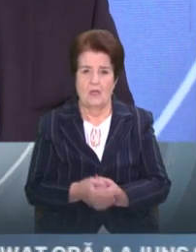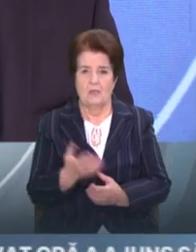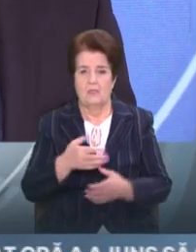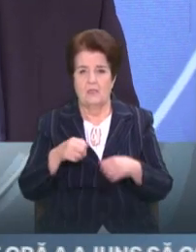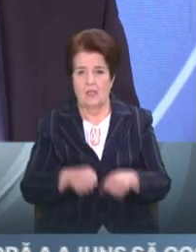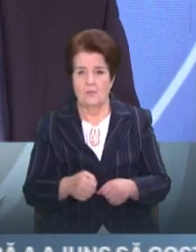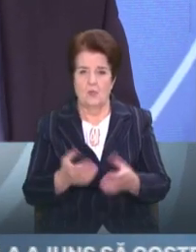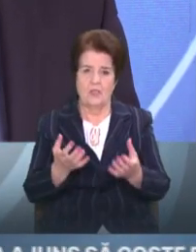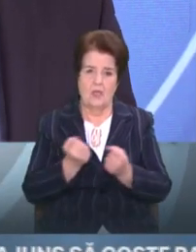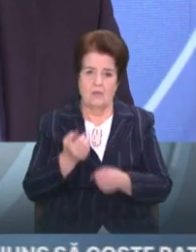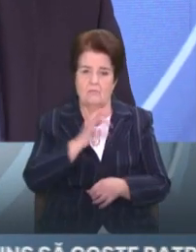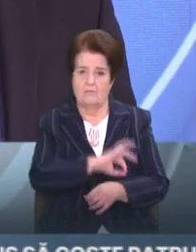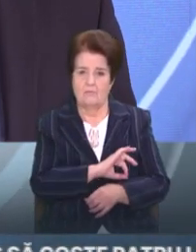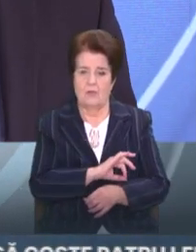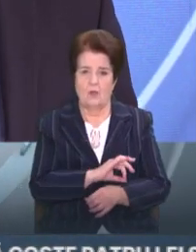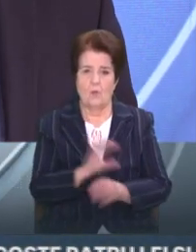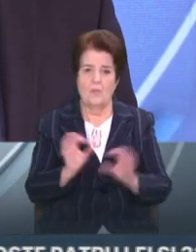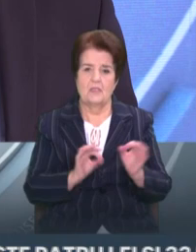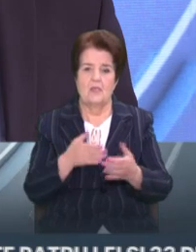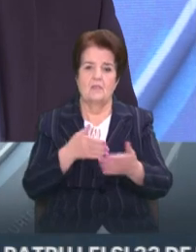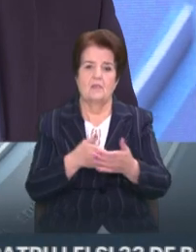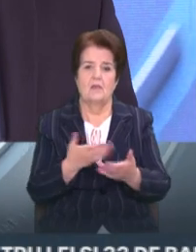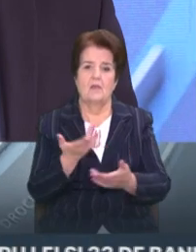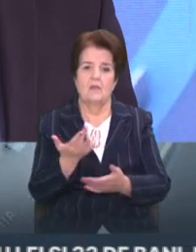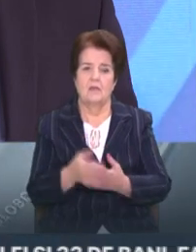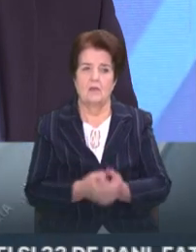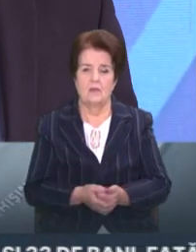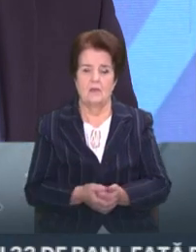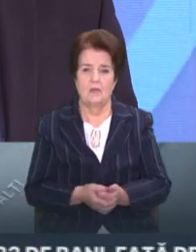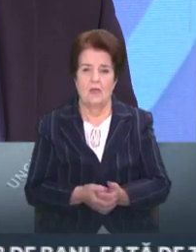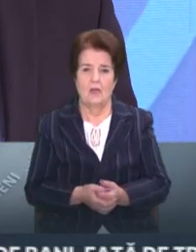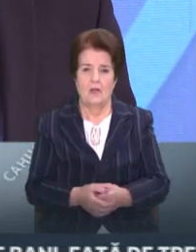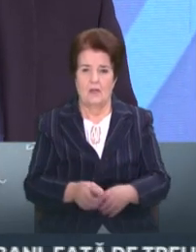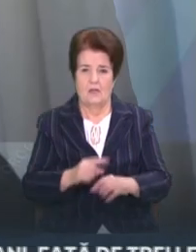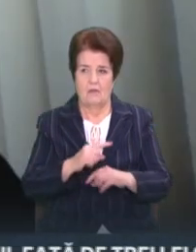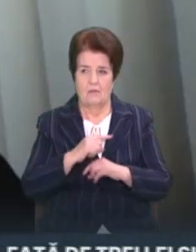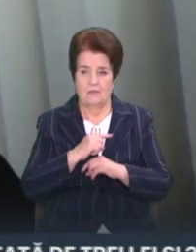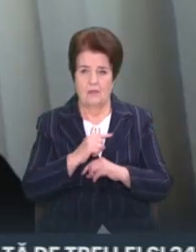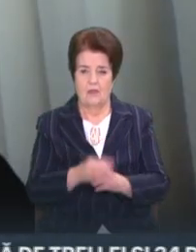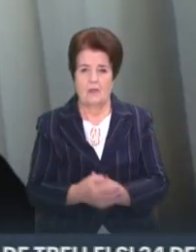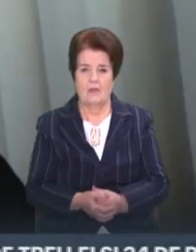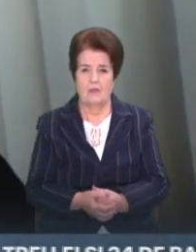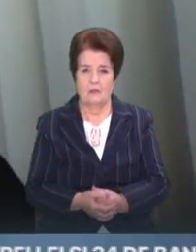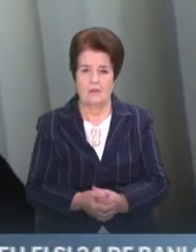de a beneficia de aceste compensații? Da, sistemul informațional face diferență între